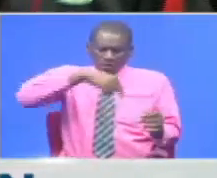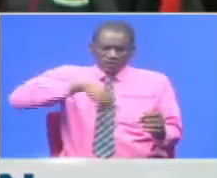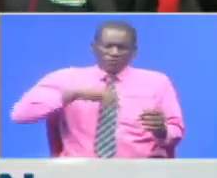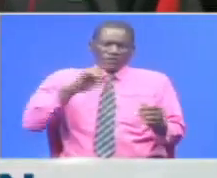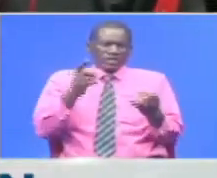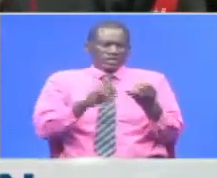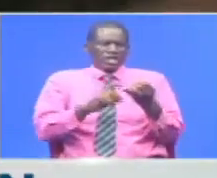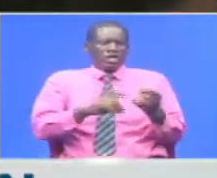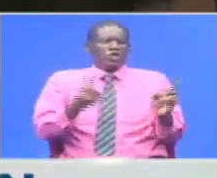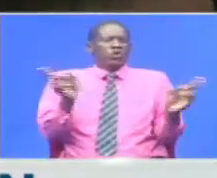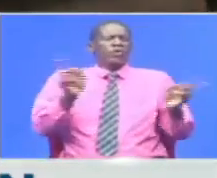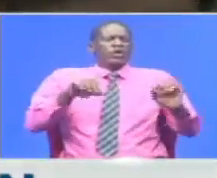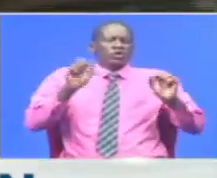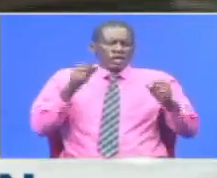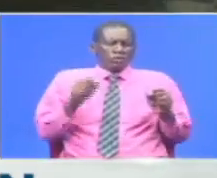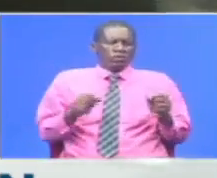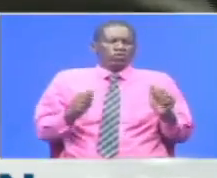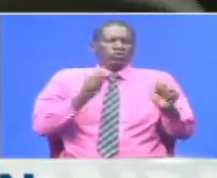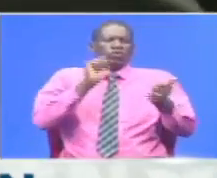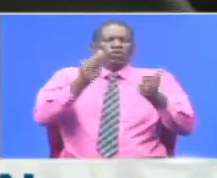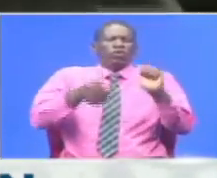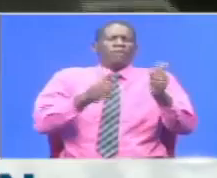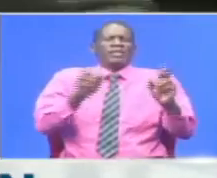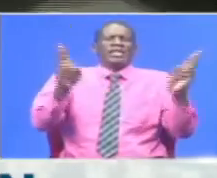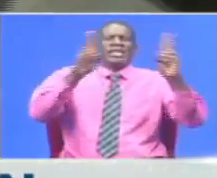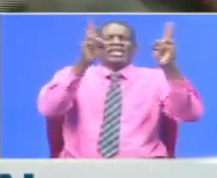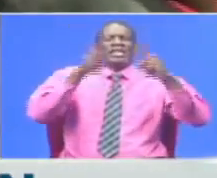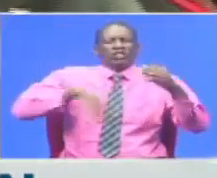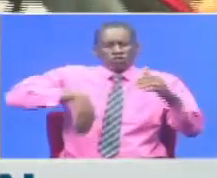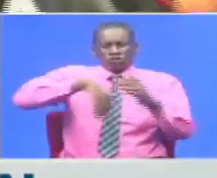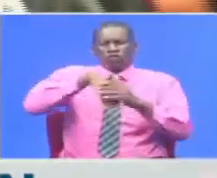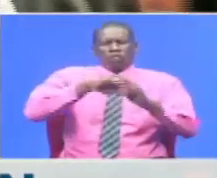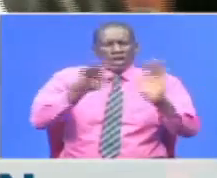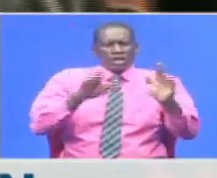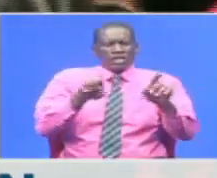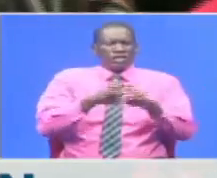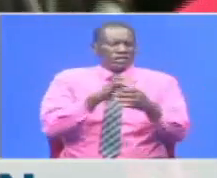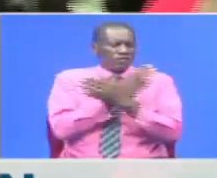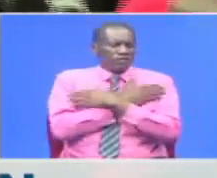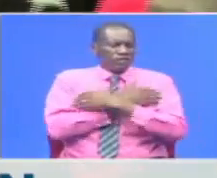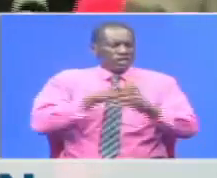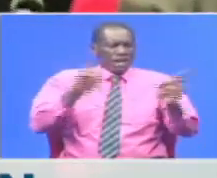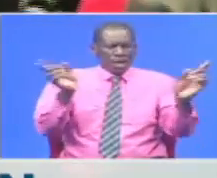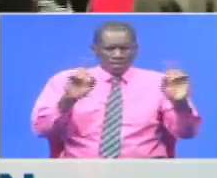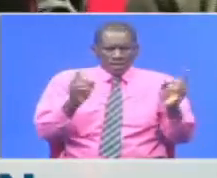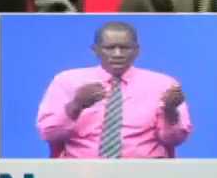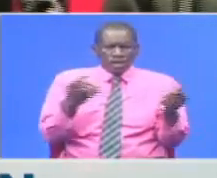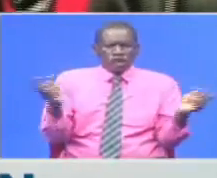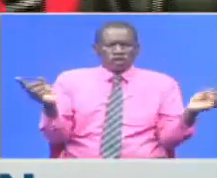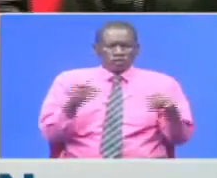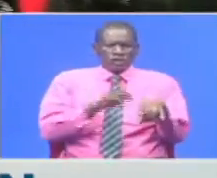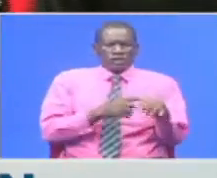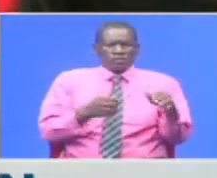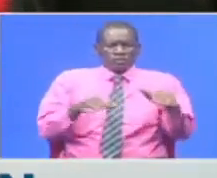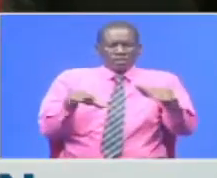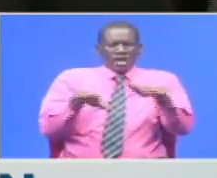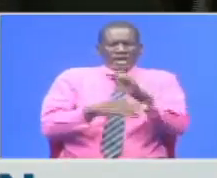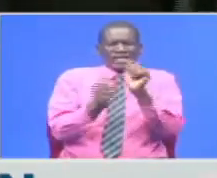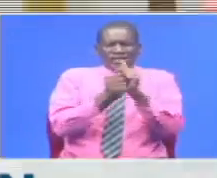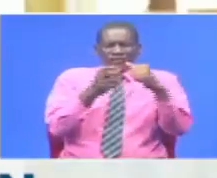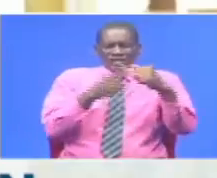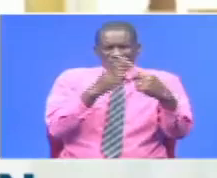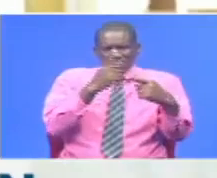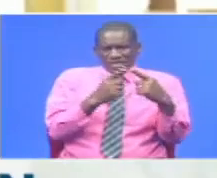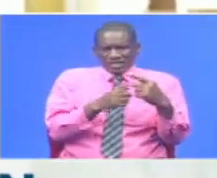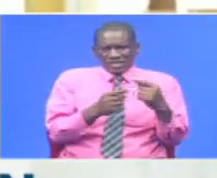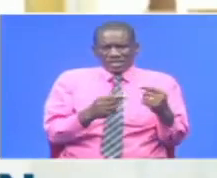cheza mpira na nchi yoyote. International, hata friendly, hatuwezi cheza. Hivi karibuni under 17 walikuwa